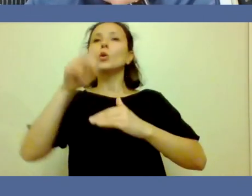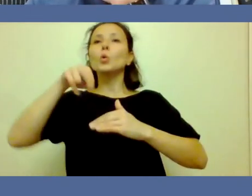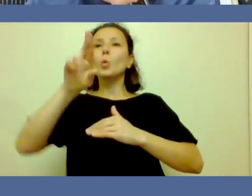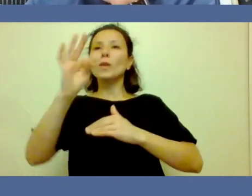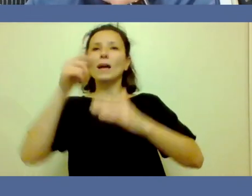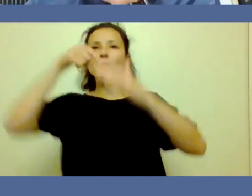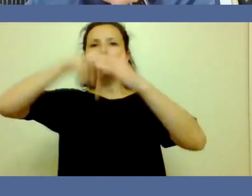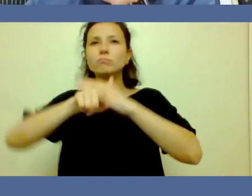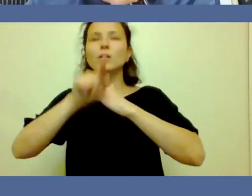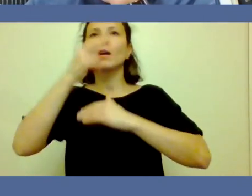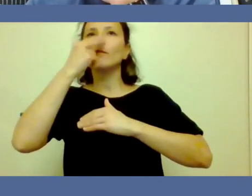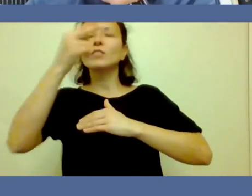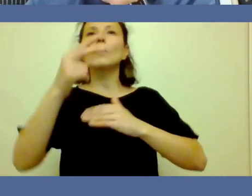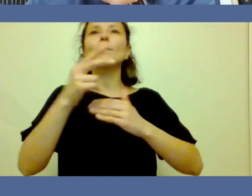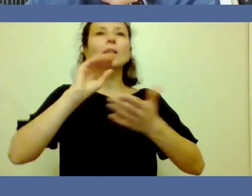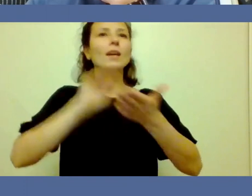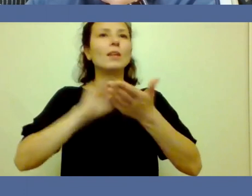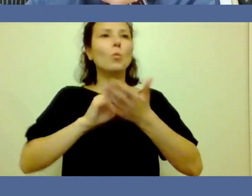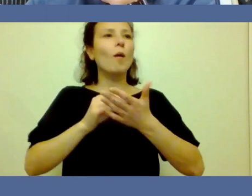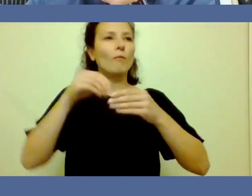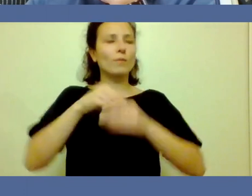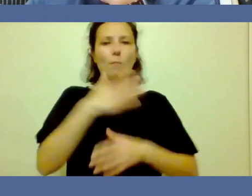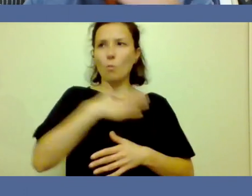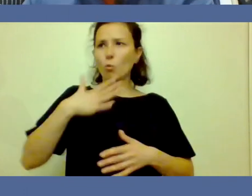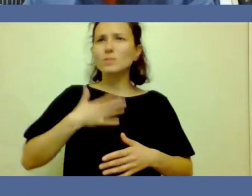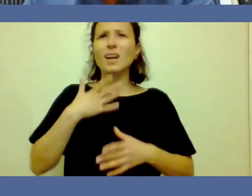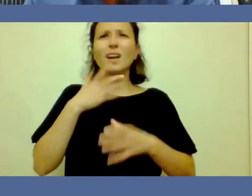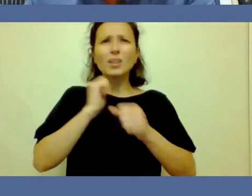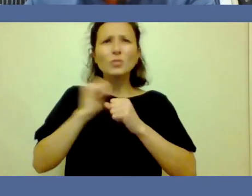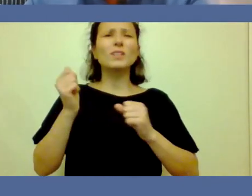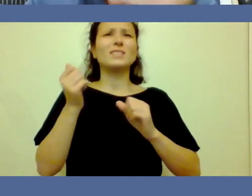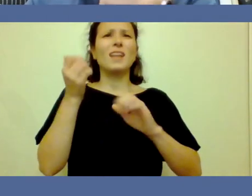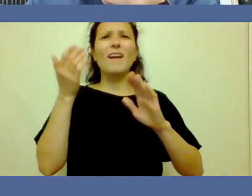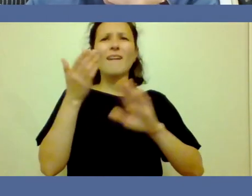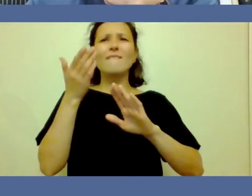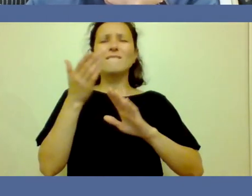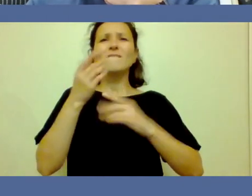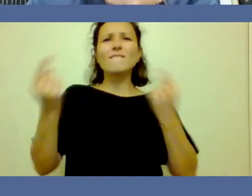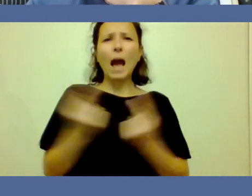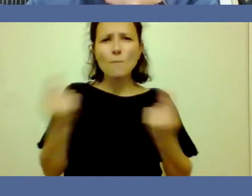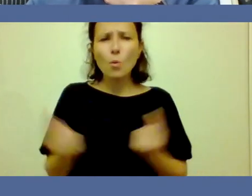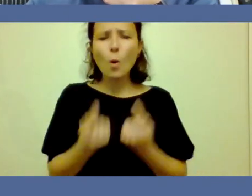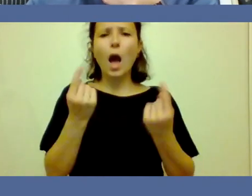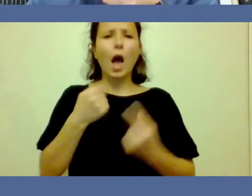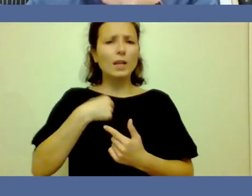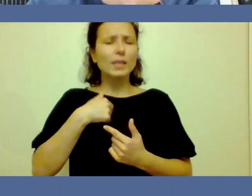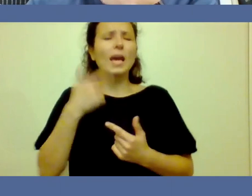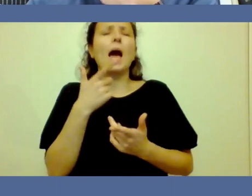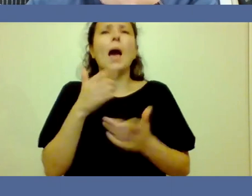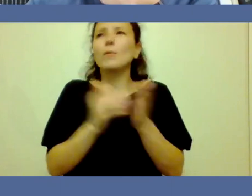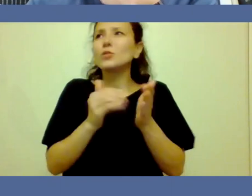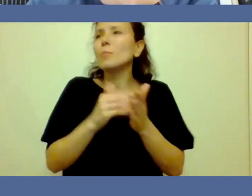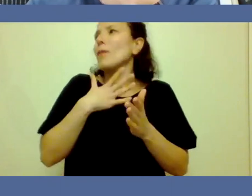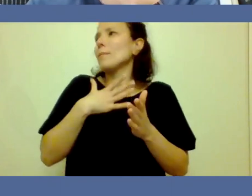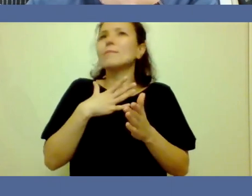oczywiście jakby to wszystko jest zapisane fikcyjnie, to jest fabuła. Natomiast ja potrzebowałam mieć takie potwierdzenie z rzeczywistości,